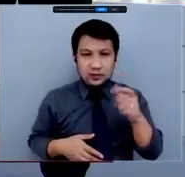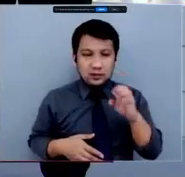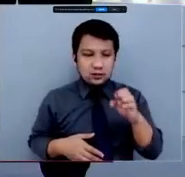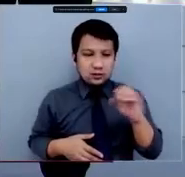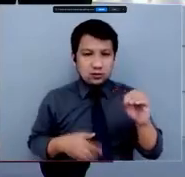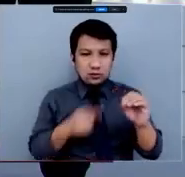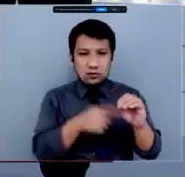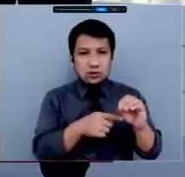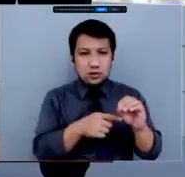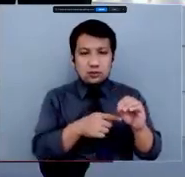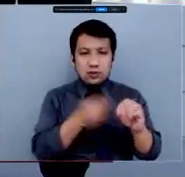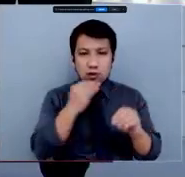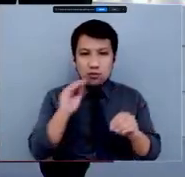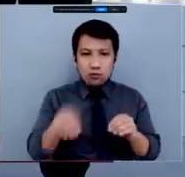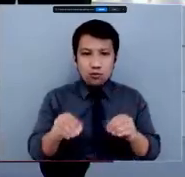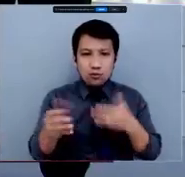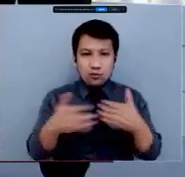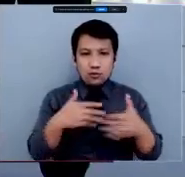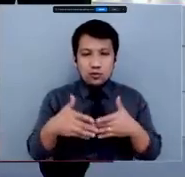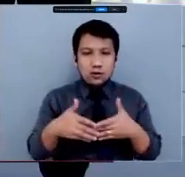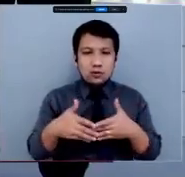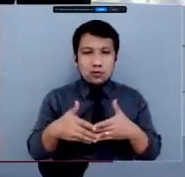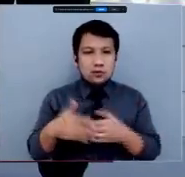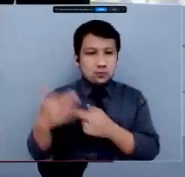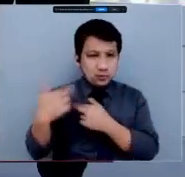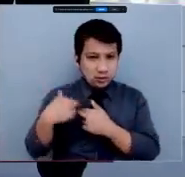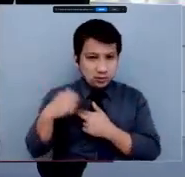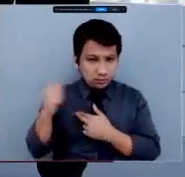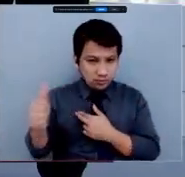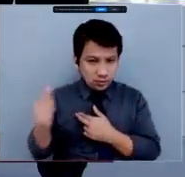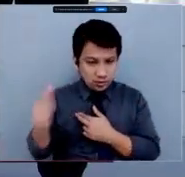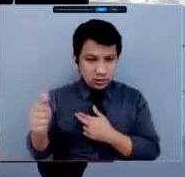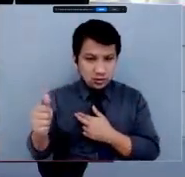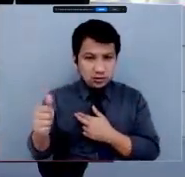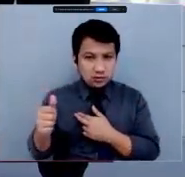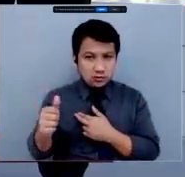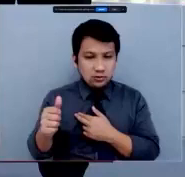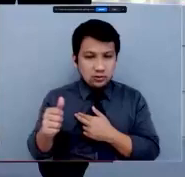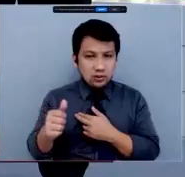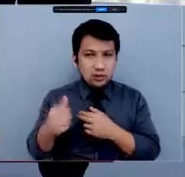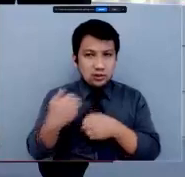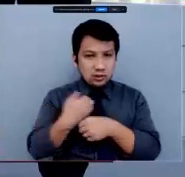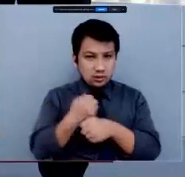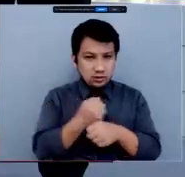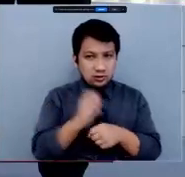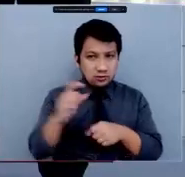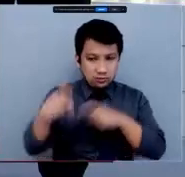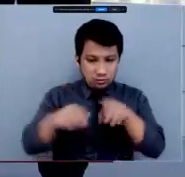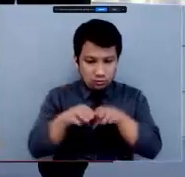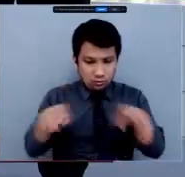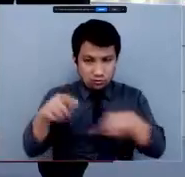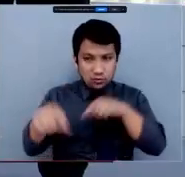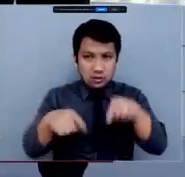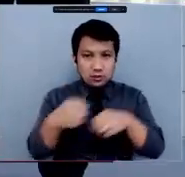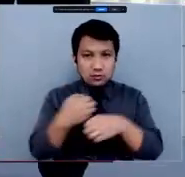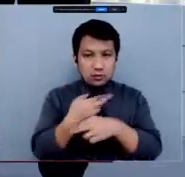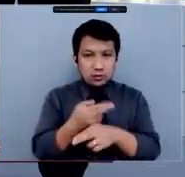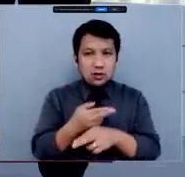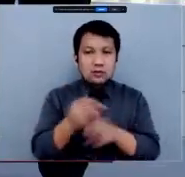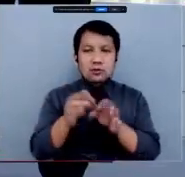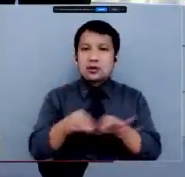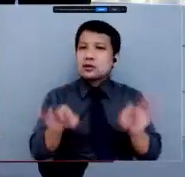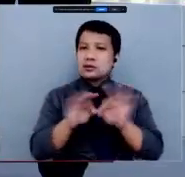kanyang AO na bagamat obligado yung mga mining companies na isaayos ang kanilang mga open pit mines, hindi rin daw